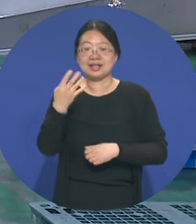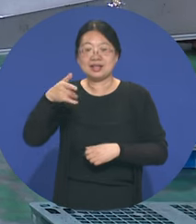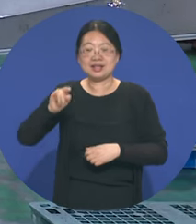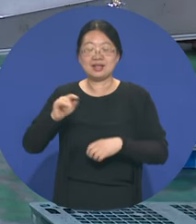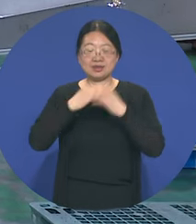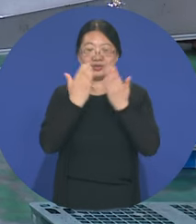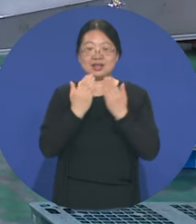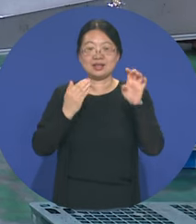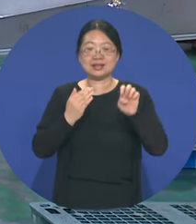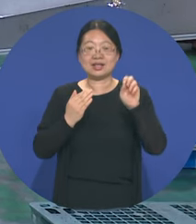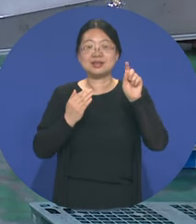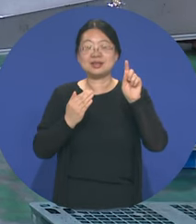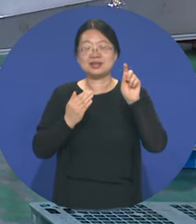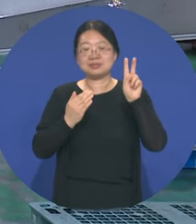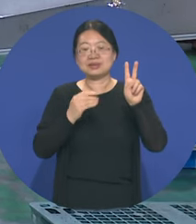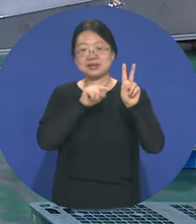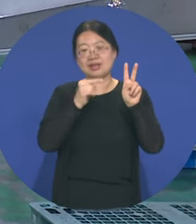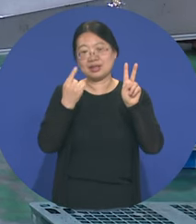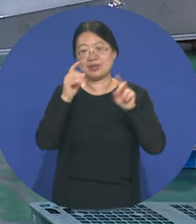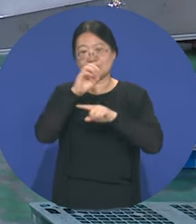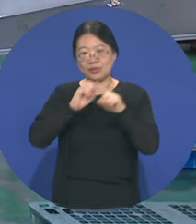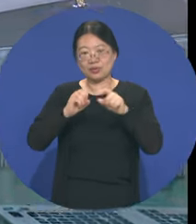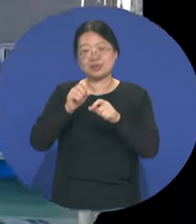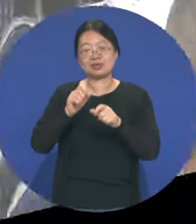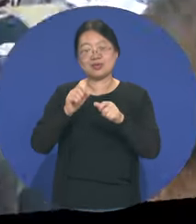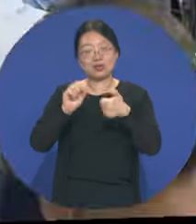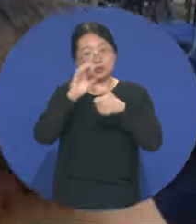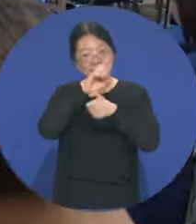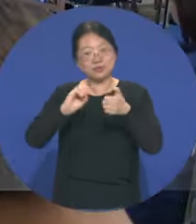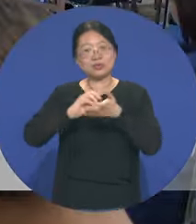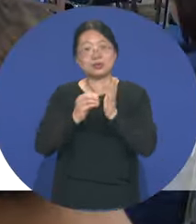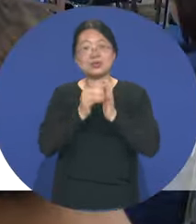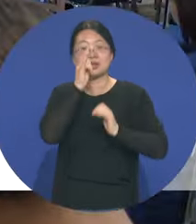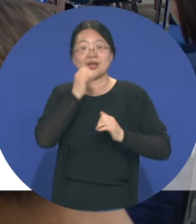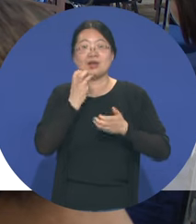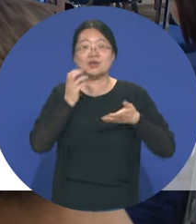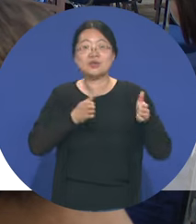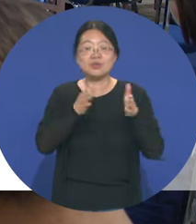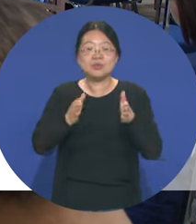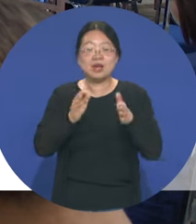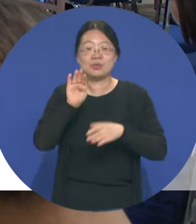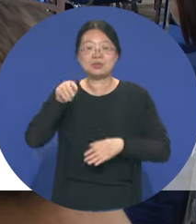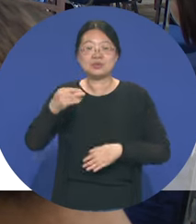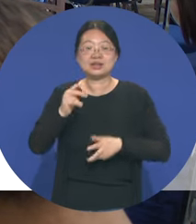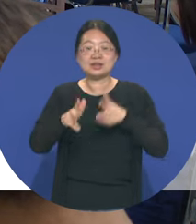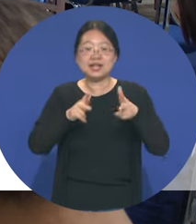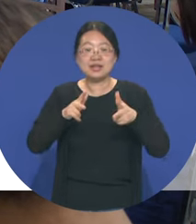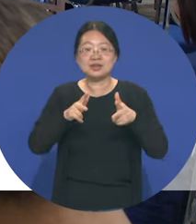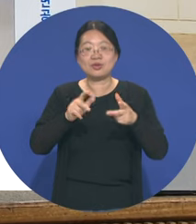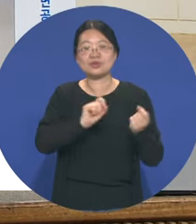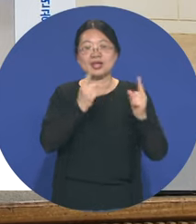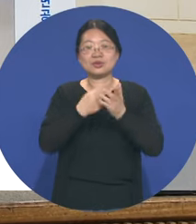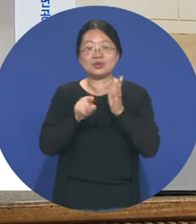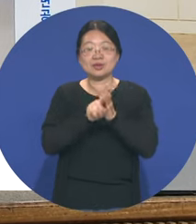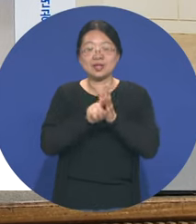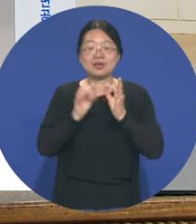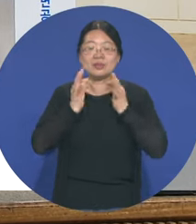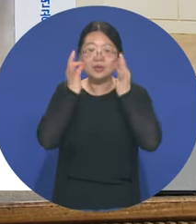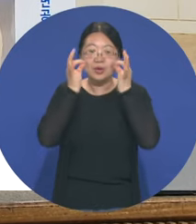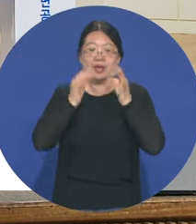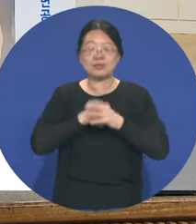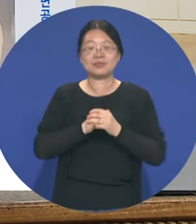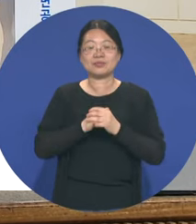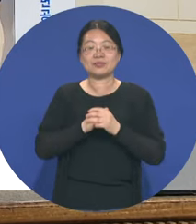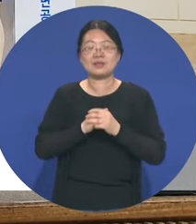전체의 41.2%로 절반 가까이 됩니다. 이에 경기도가 뿌리 산업 살리기에 나섭니다.